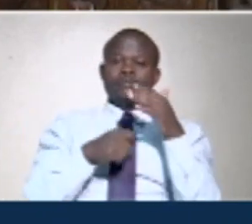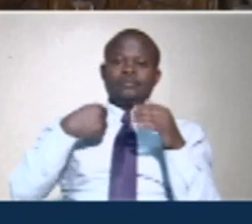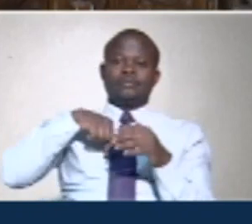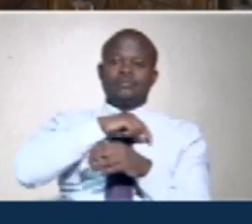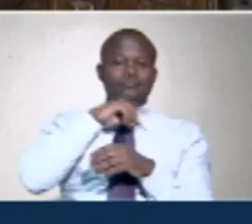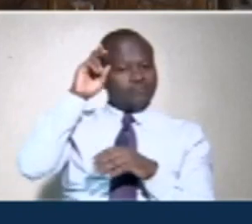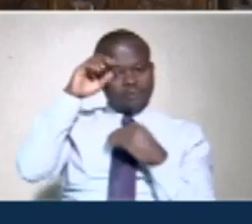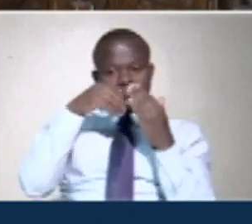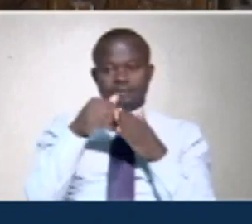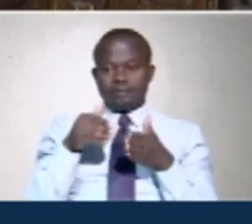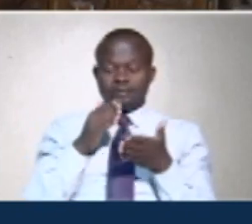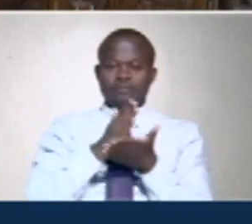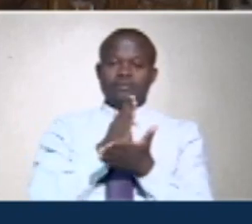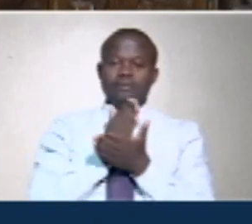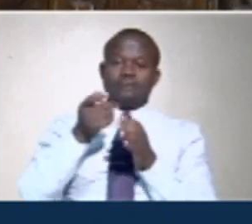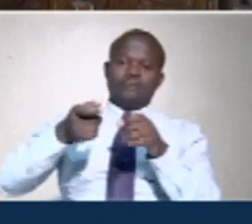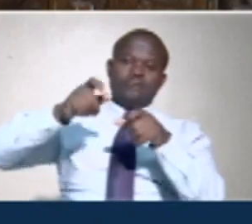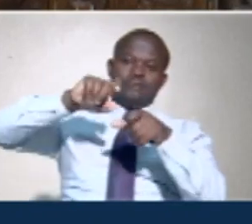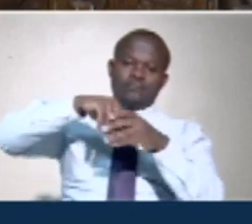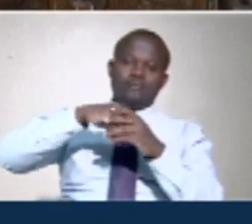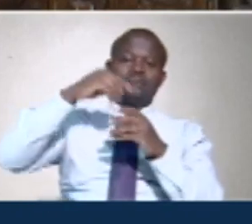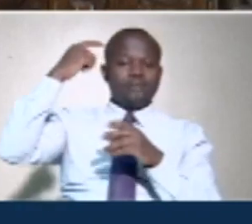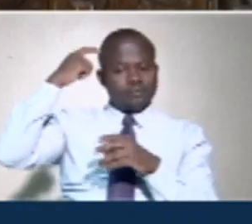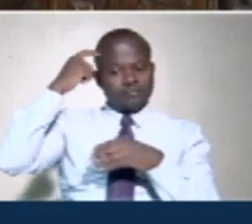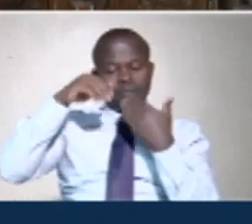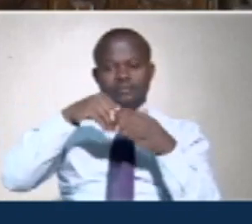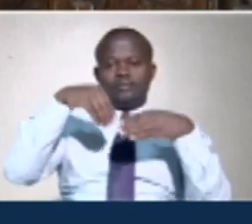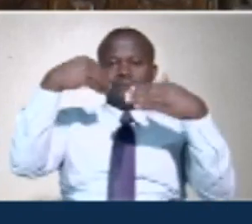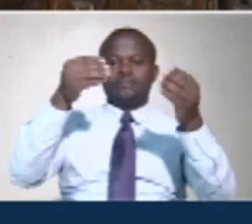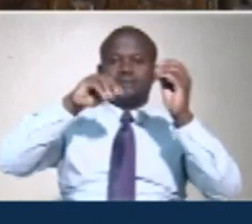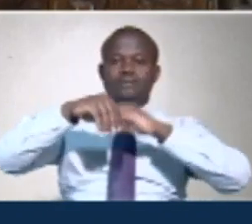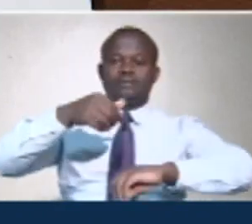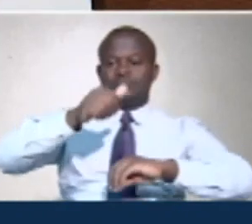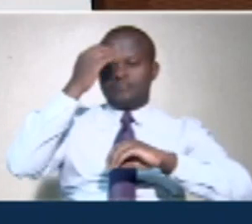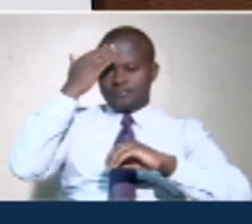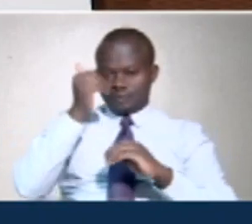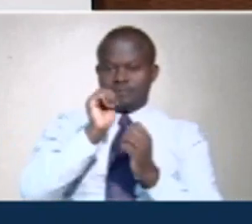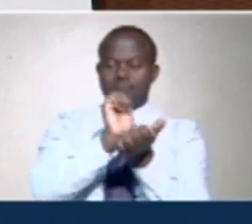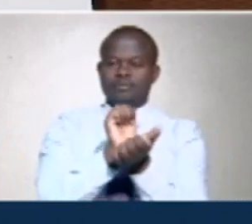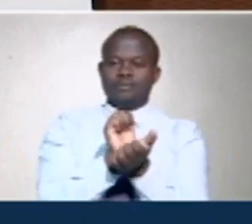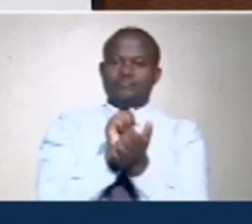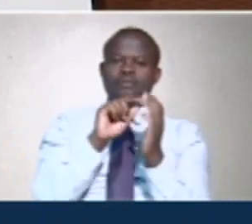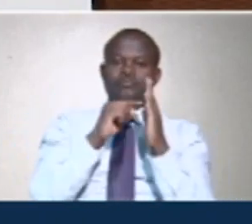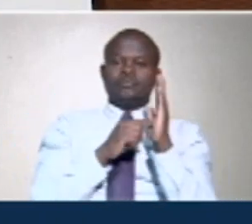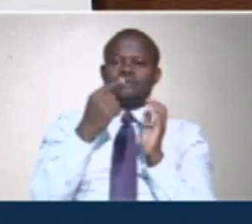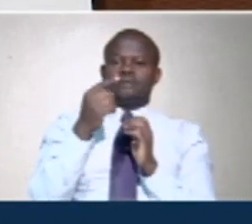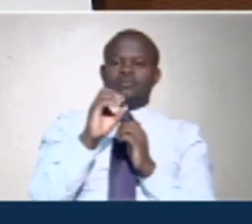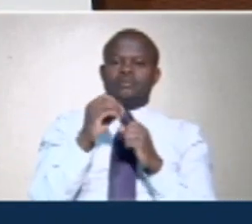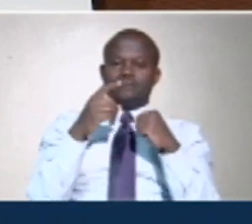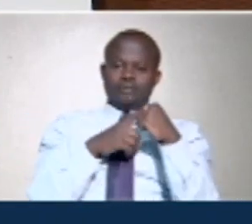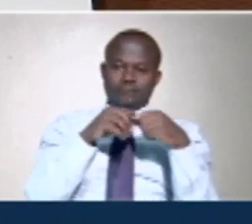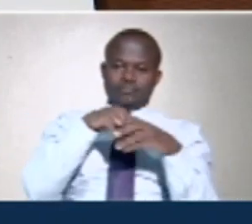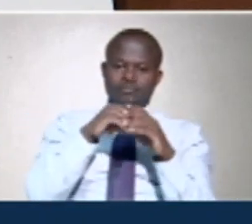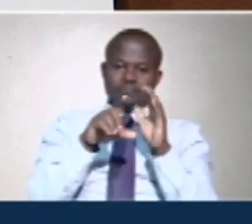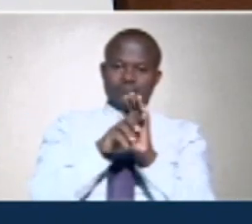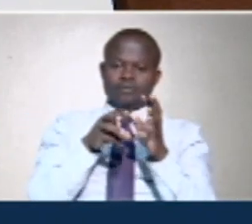twumva biganisha mu by'ukuri kongera imyumvire yo gutanga umusanzu wabo kubekera igihugu ingingo uko ejana n'eshatu zigize itegeko rigena